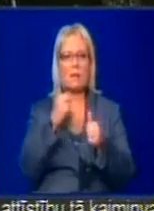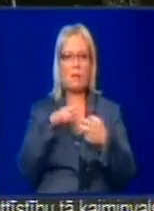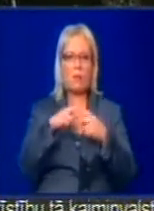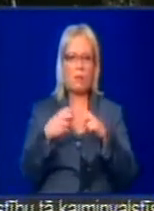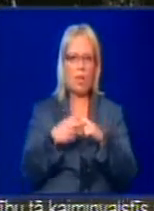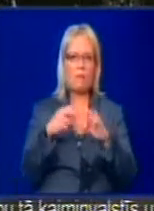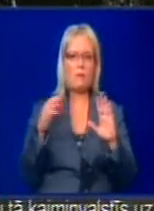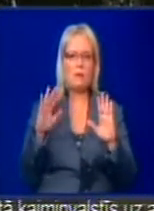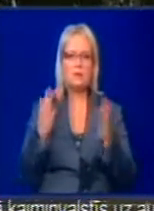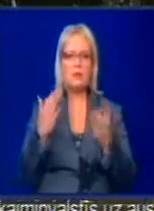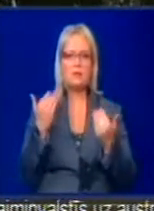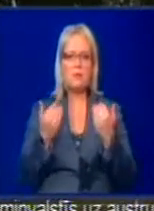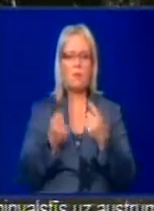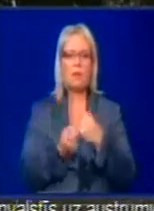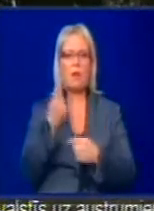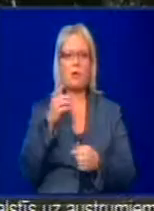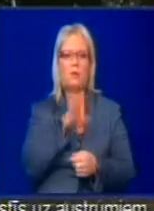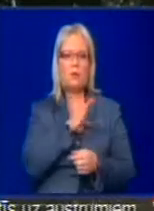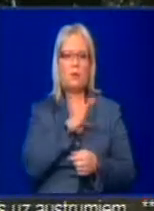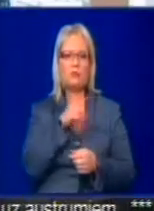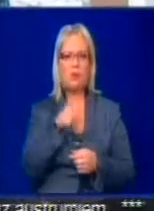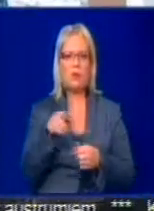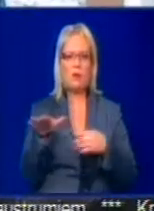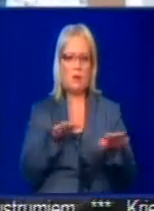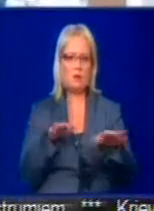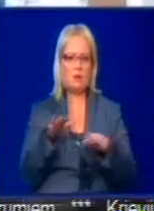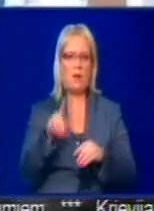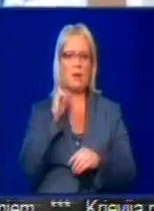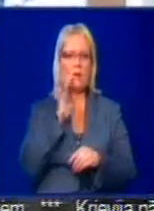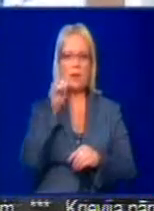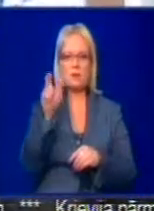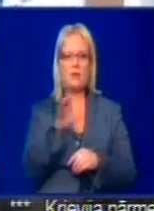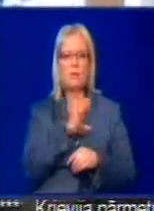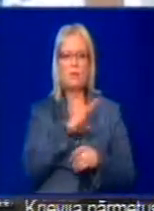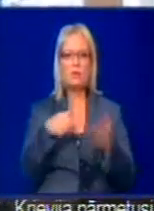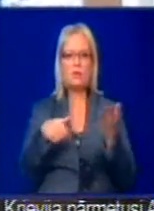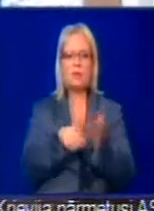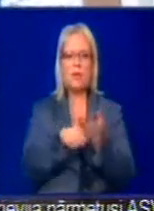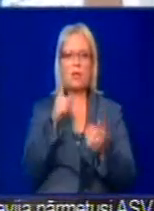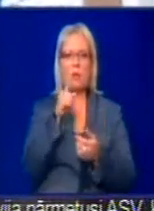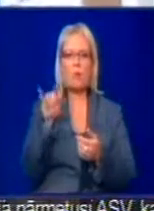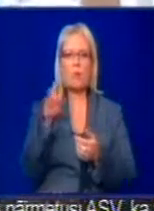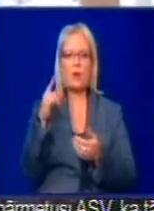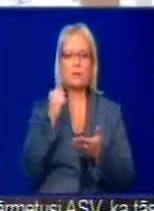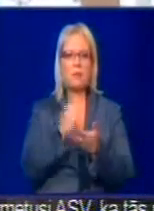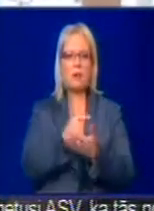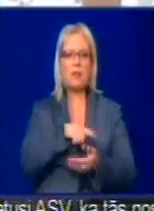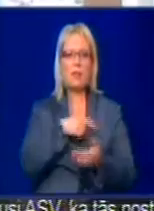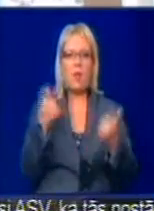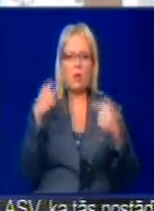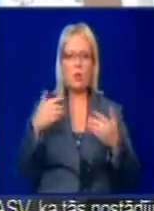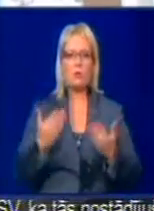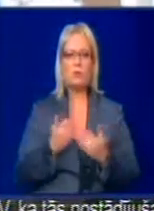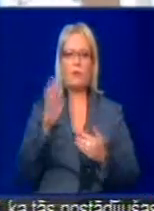problēmas, jā, kas varbūt par iemeslu bijuši šādi te rīcībai. Jaunā sieviete bijusi deklarēta Pūras pagastā, bet jau ilgāku